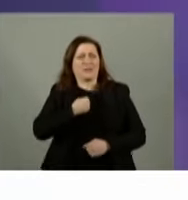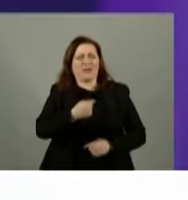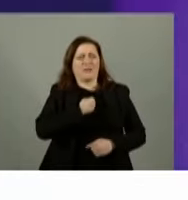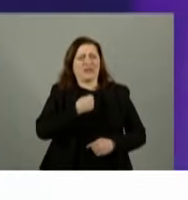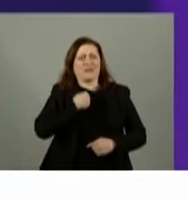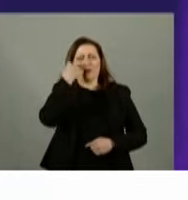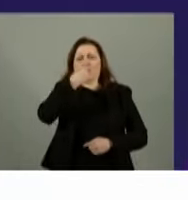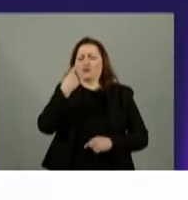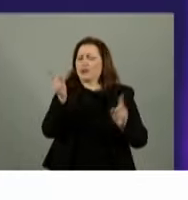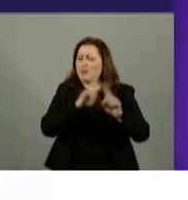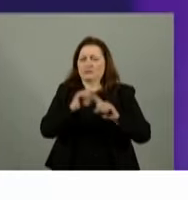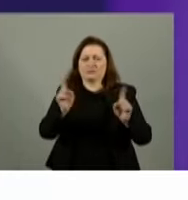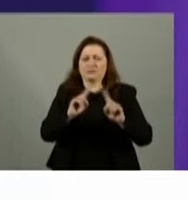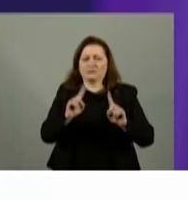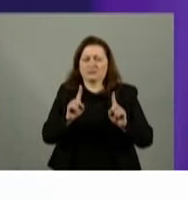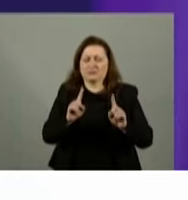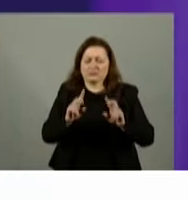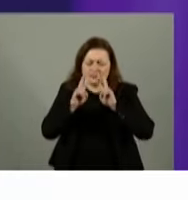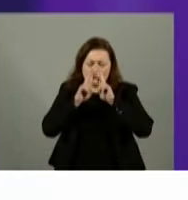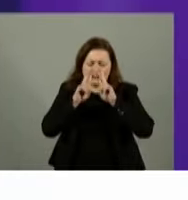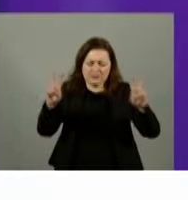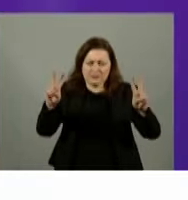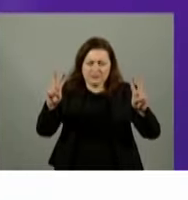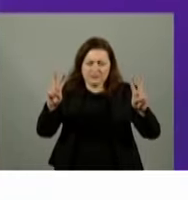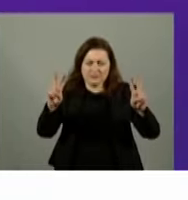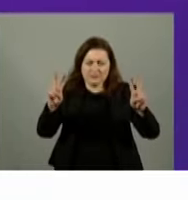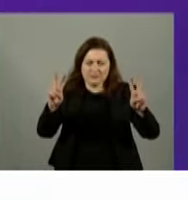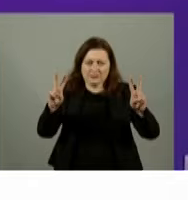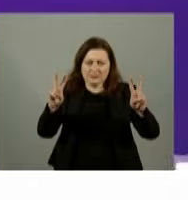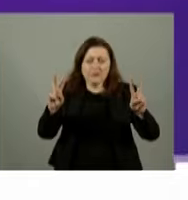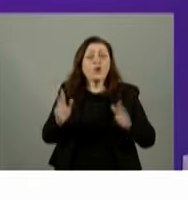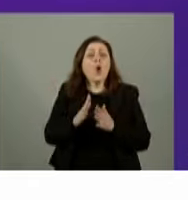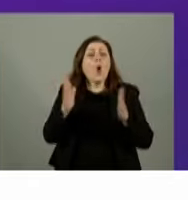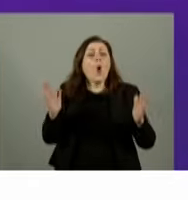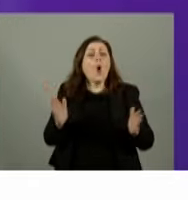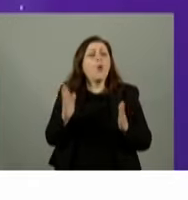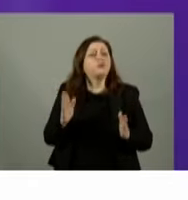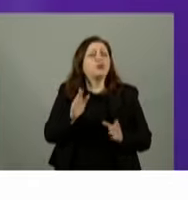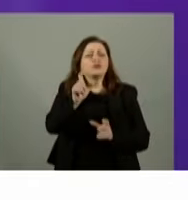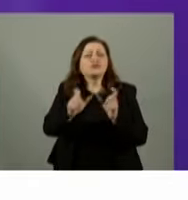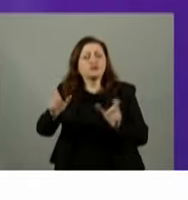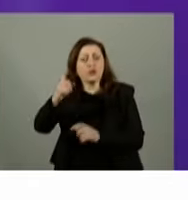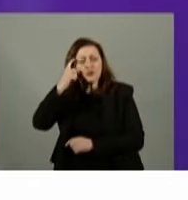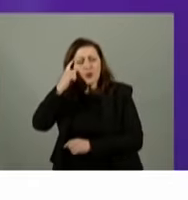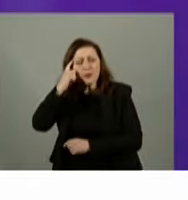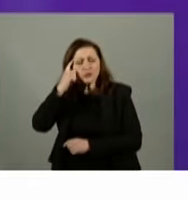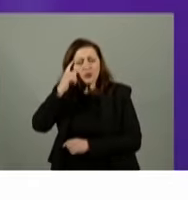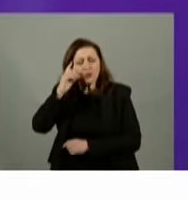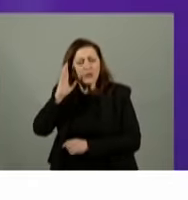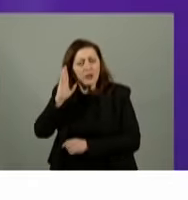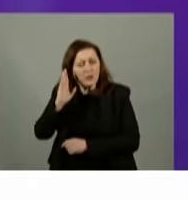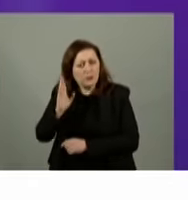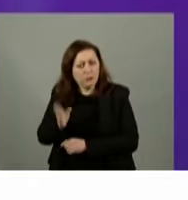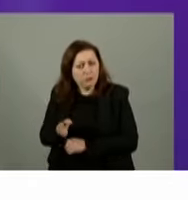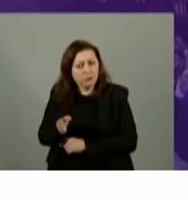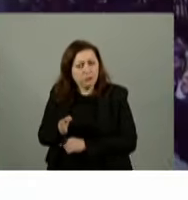κοινωνία. Ούτε τα ζητήματα οικονομίας, ενώ με τέτοιο πάθος. Γι' αυτό και ο Φρανσουά Μιτεράν μιλούσε για τις πρώτες 100 μέρες. όπου θα